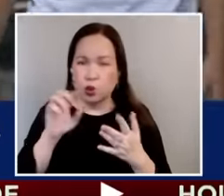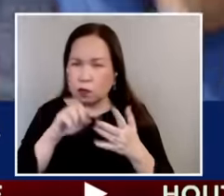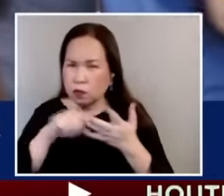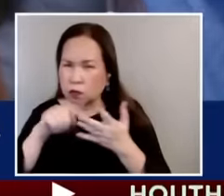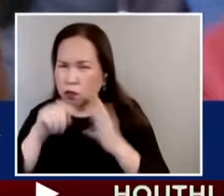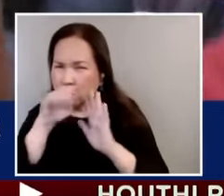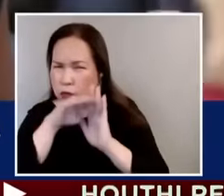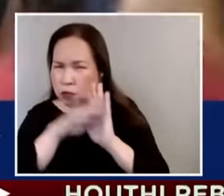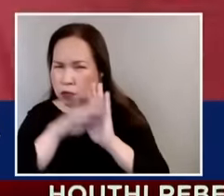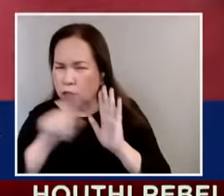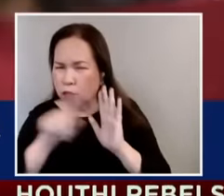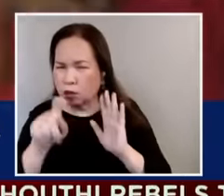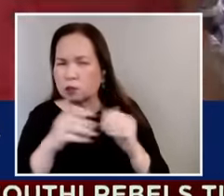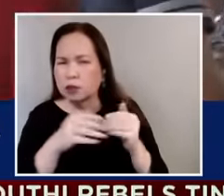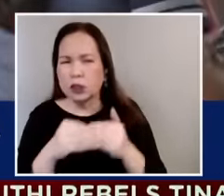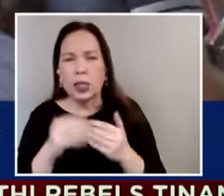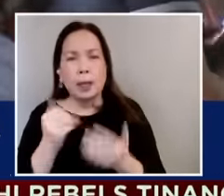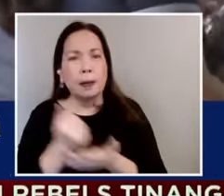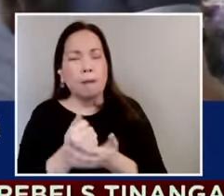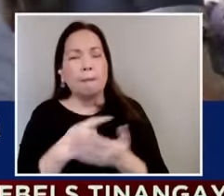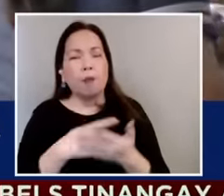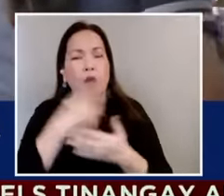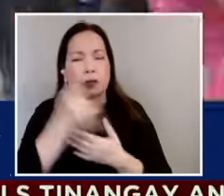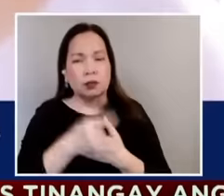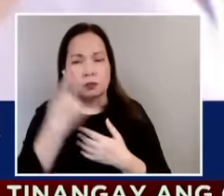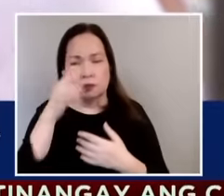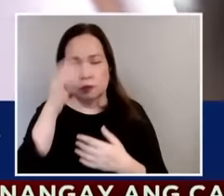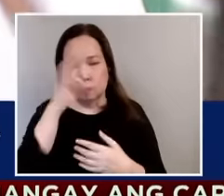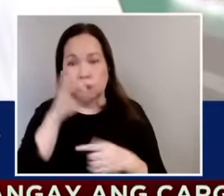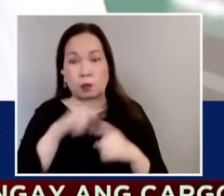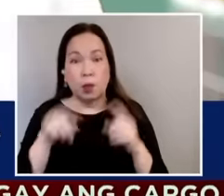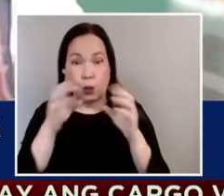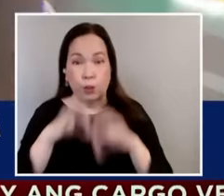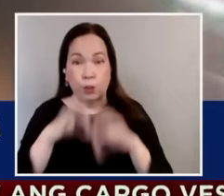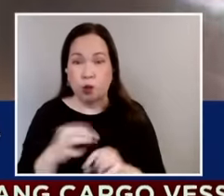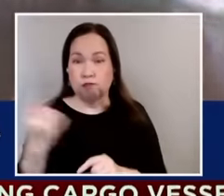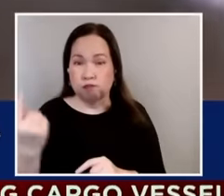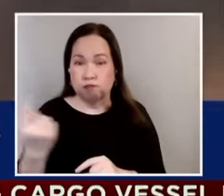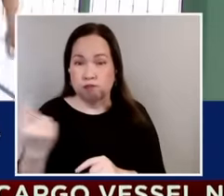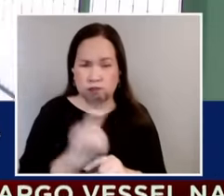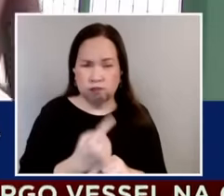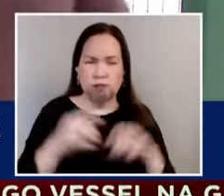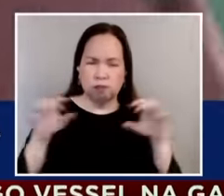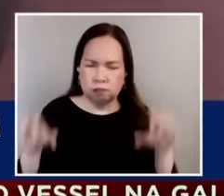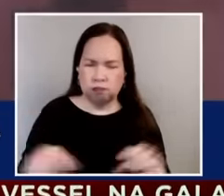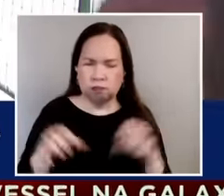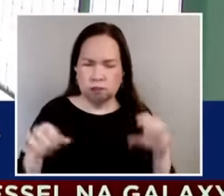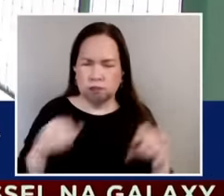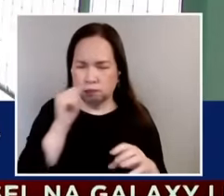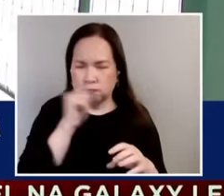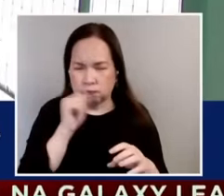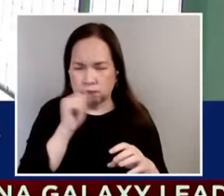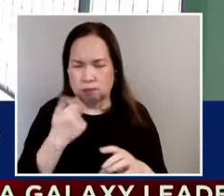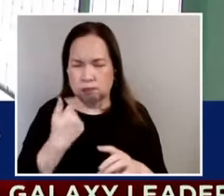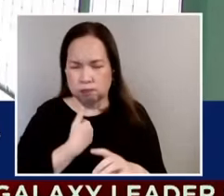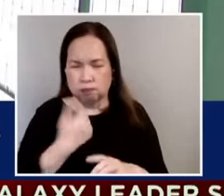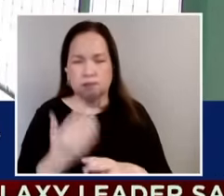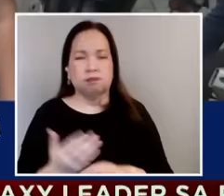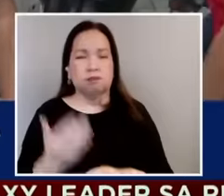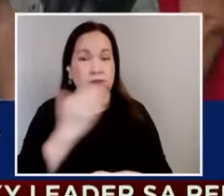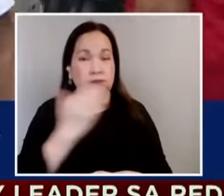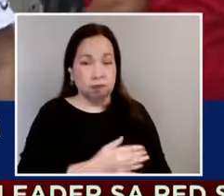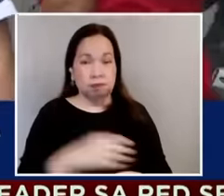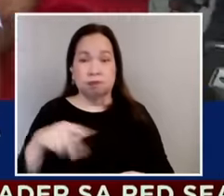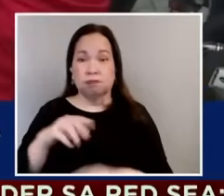Pero importante pa rin ang pagsisikap ng bawat isa para umunlad ang sarili at bansa. Rafael